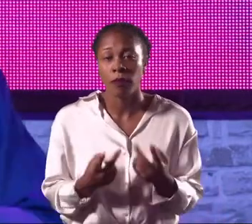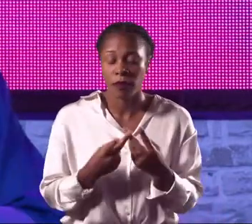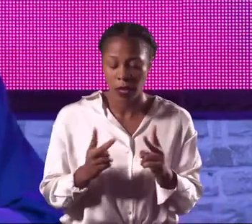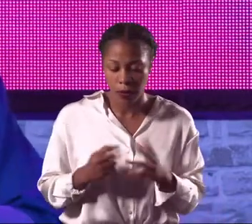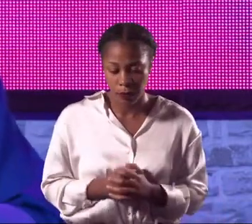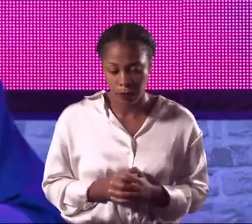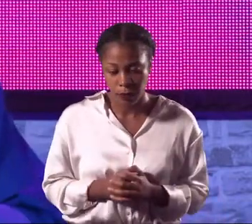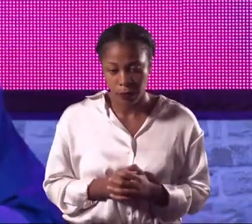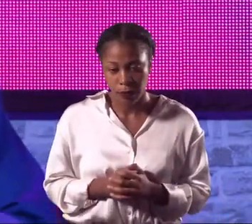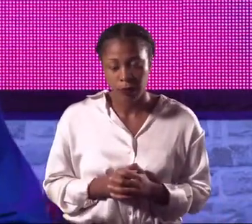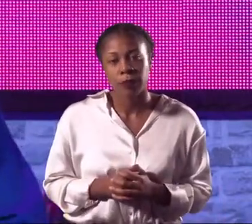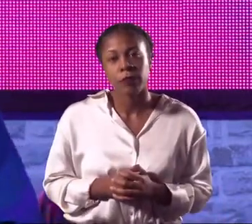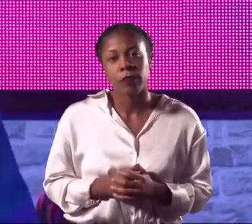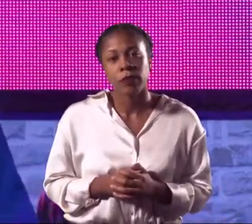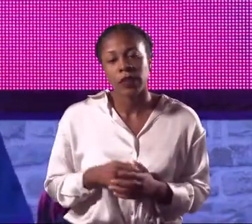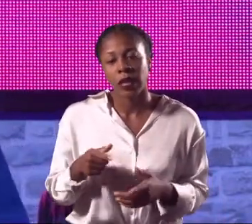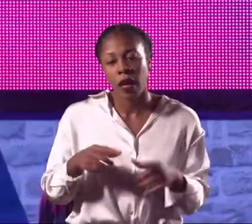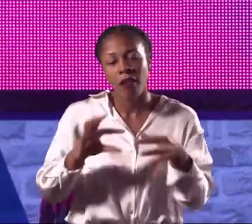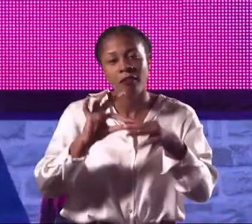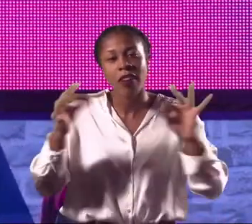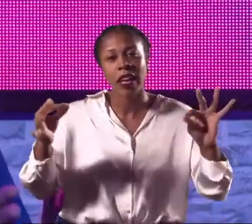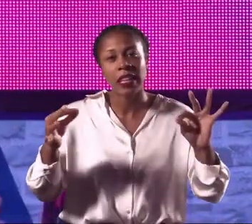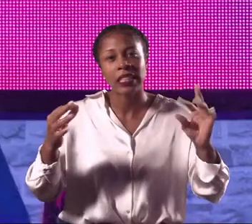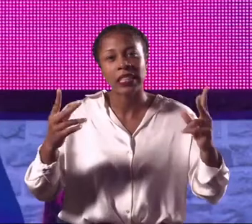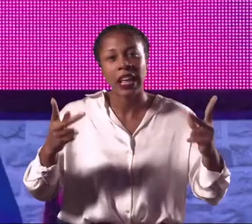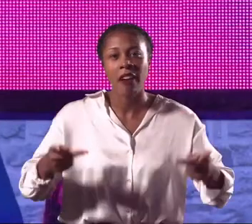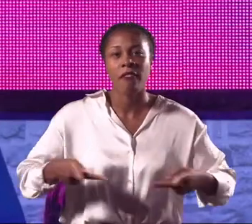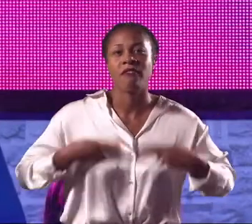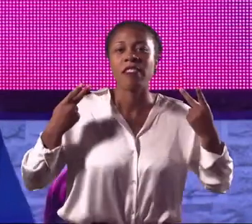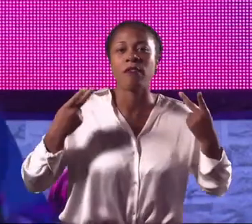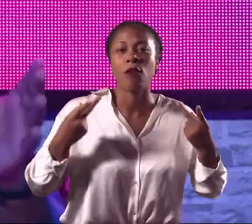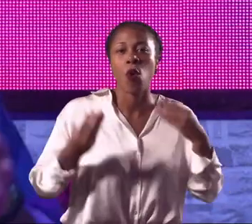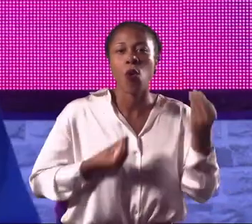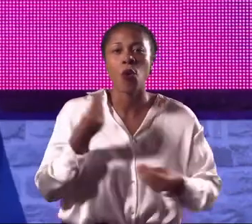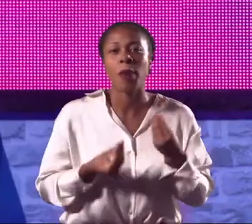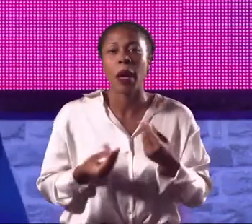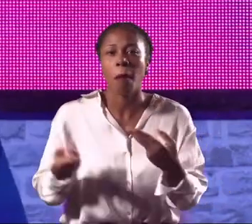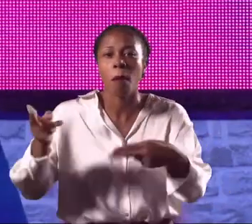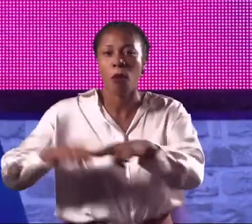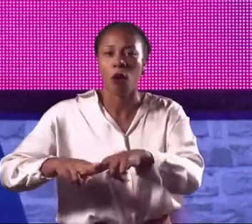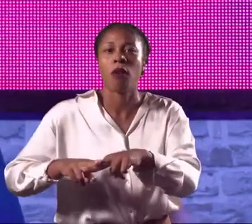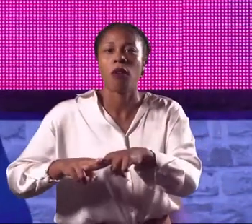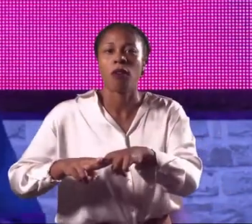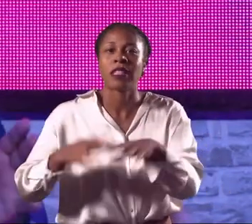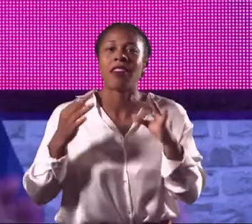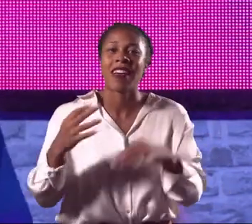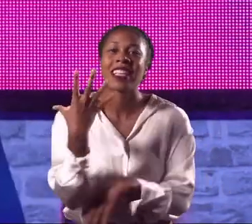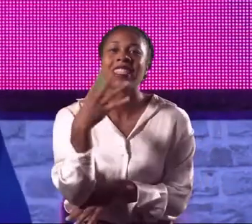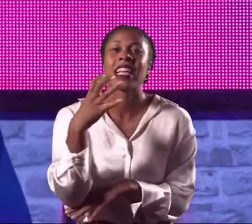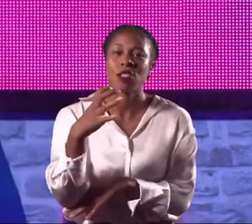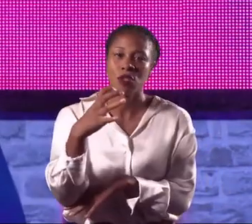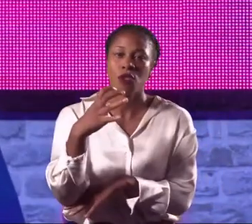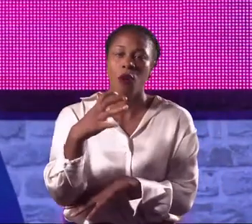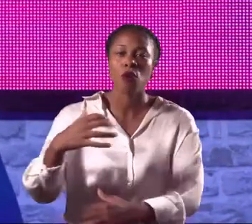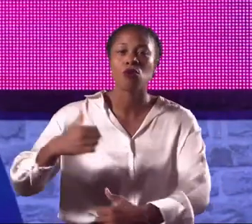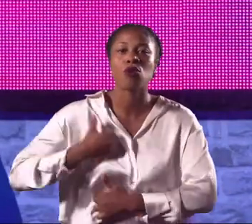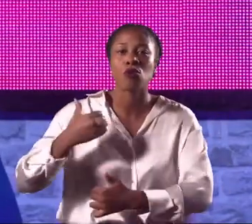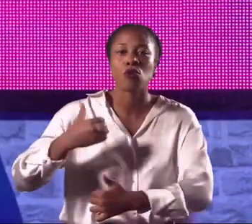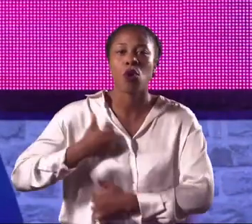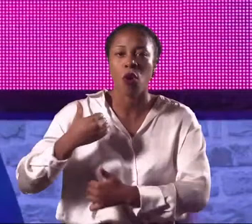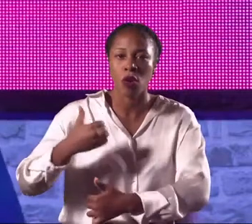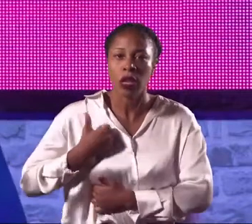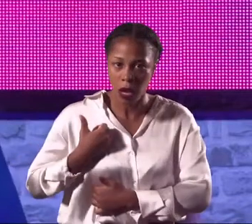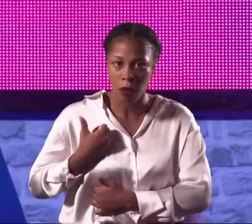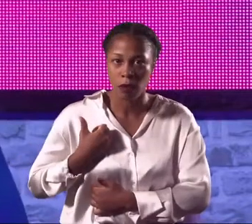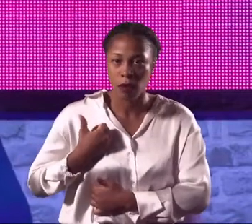il est écrit « Vivre ou mourir ». C'était son cri avec les 500 soldats pour qu'ils ne se résignent pas. Et il a préféré en